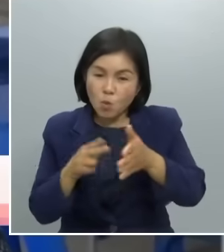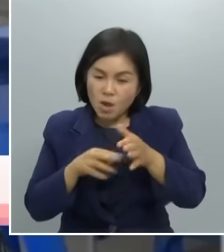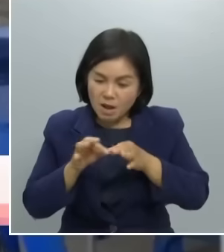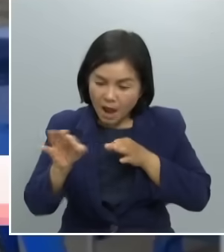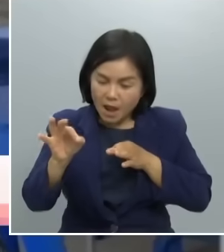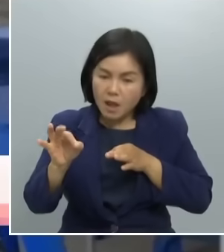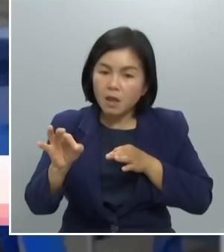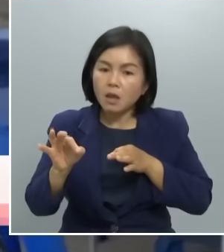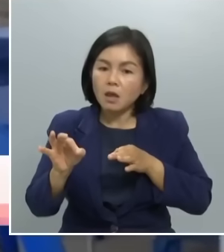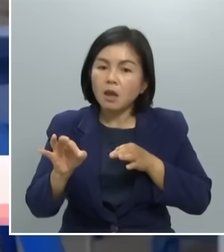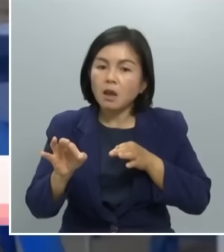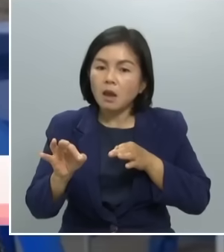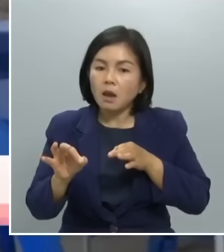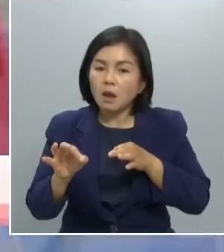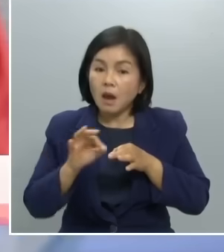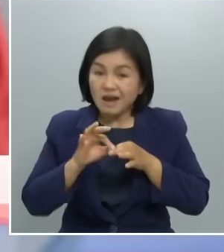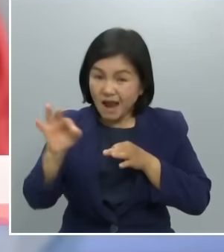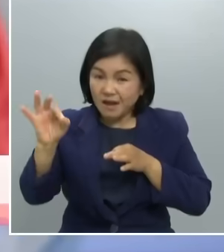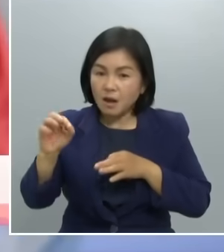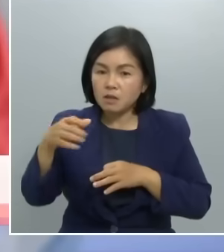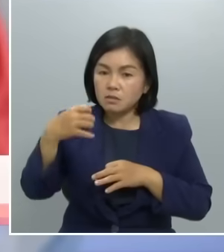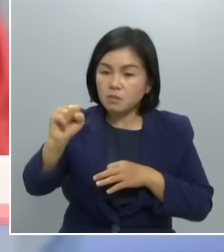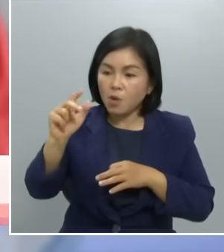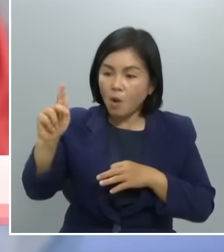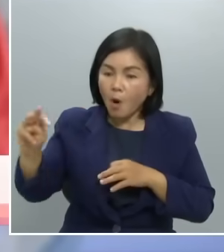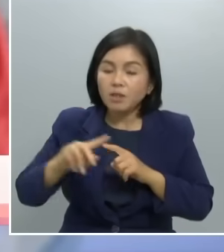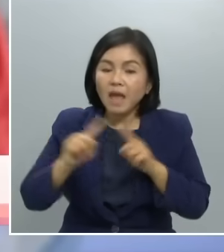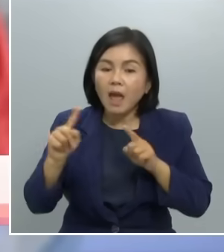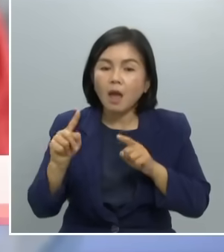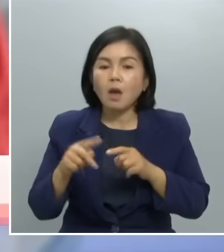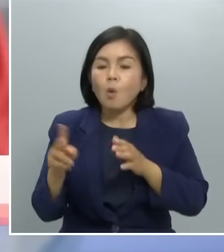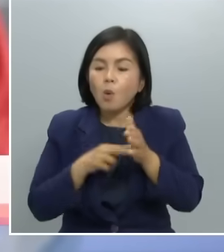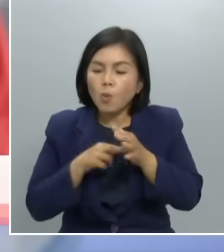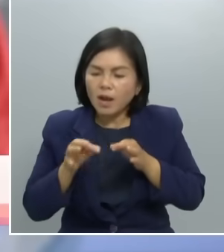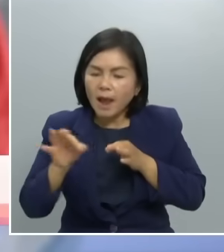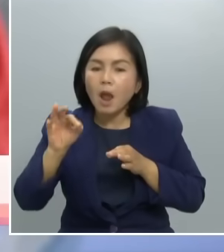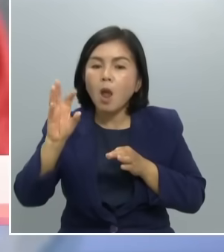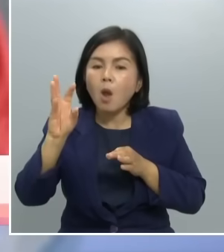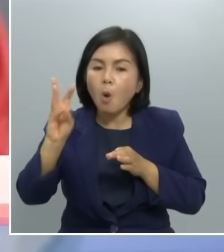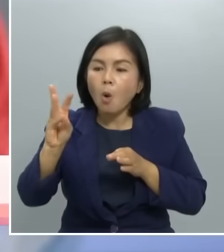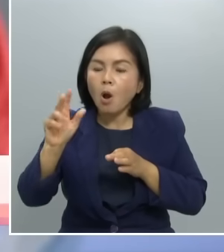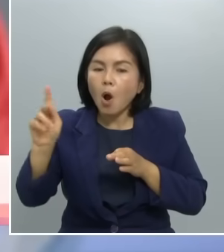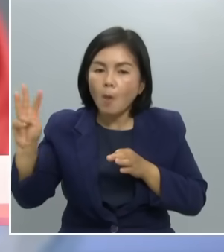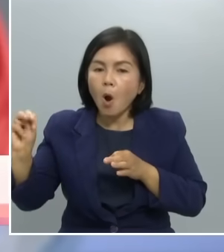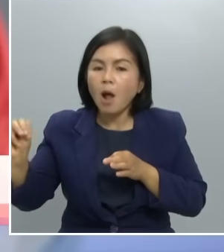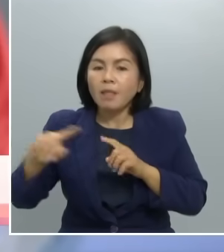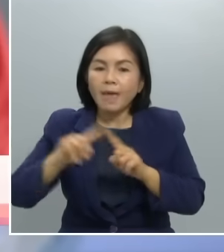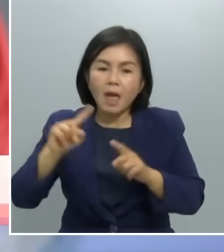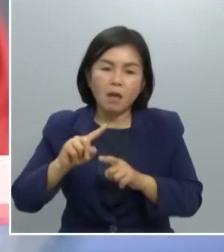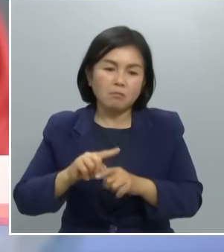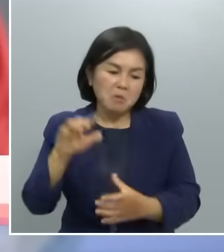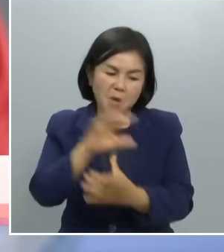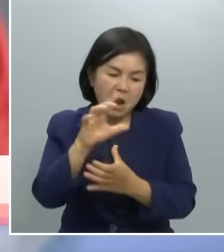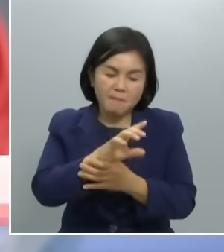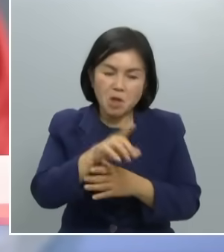แล้วก็แฟนหนูได้ล้มลงมีเพื่อนๆช่วยหิ้วปีกแล้วก็ลากพากันวิ่งให้ถึงจุดหมายค่ะมีปลายส